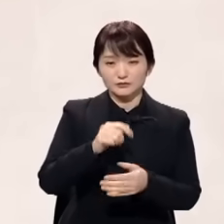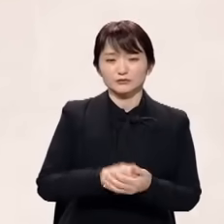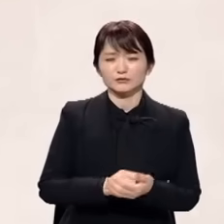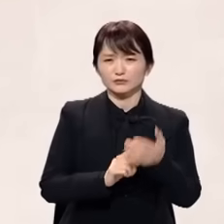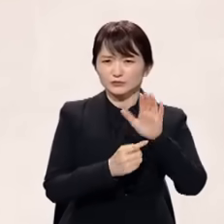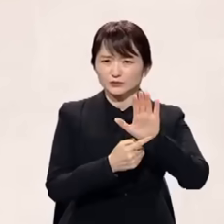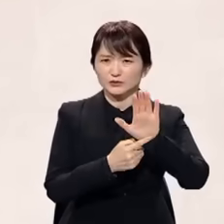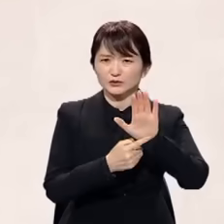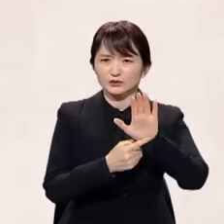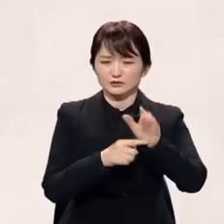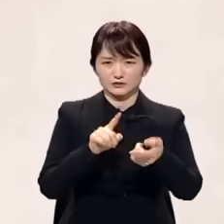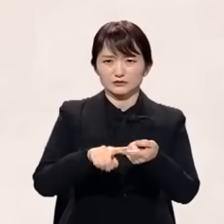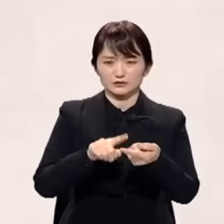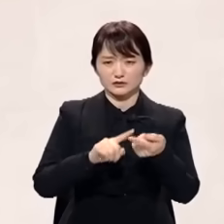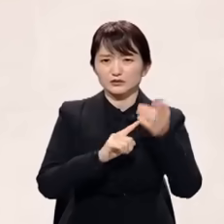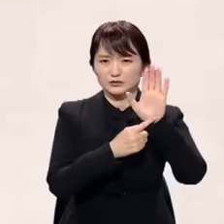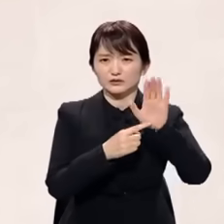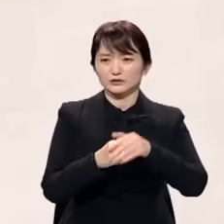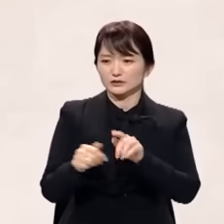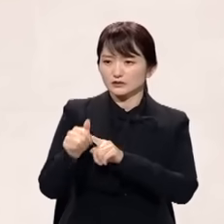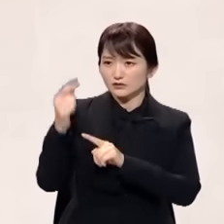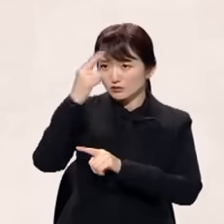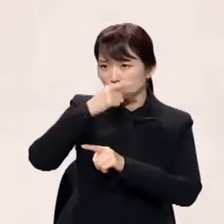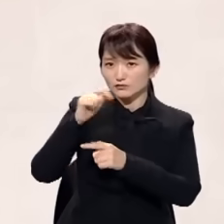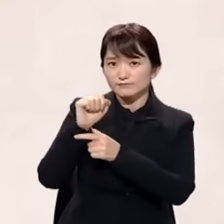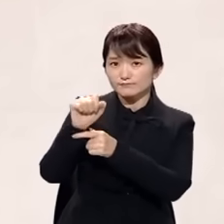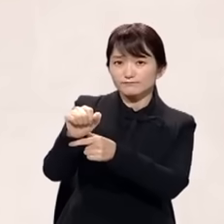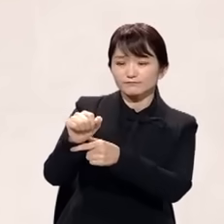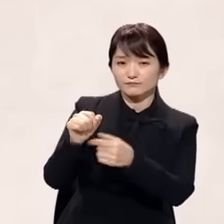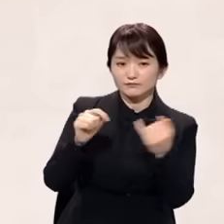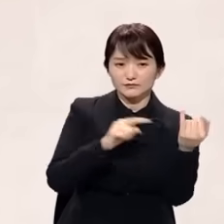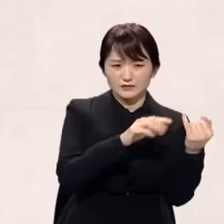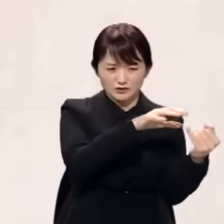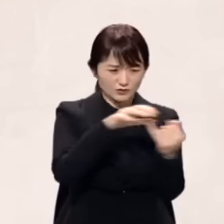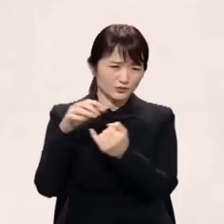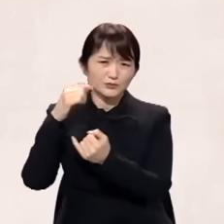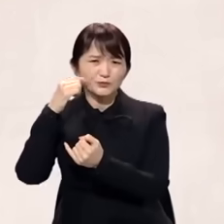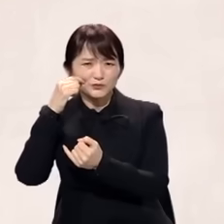표현이 그대로 전해드릴게요. 저 낯짝으로 여자들 이용해 먹지 못하게